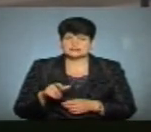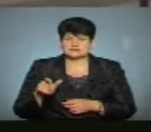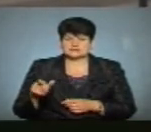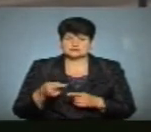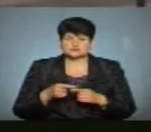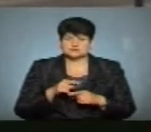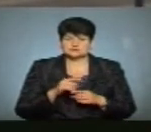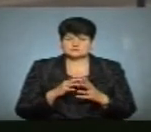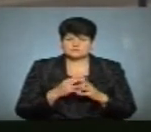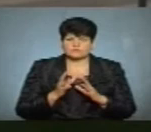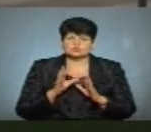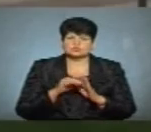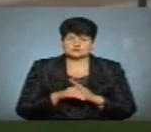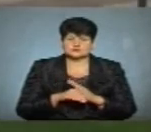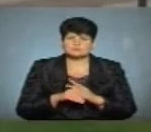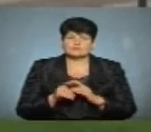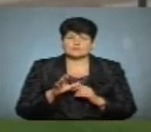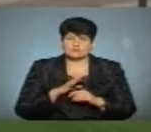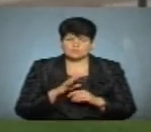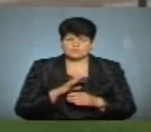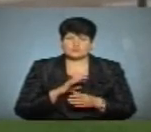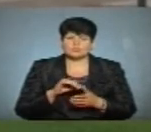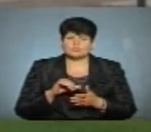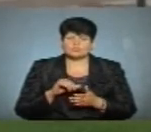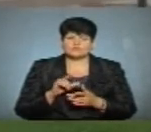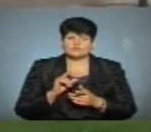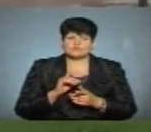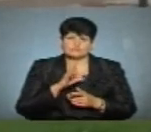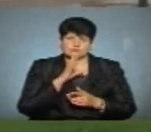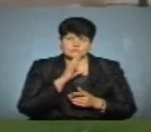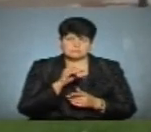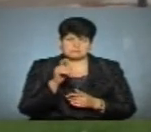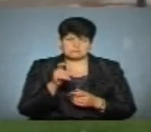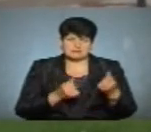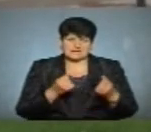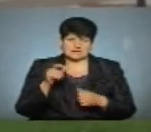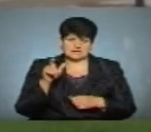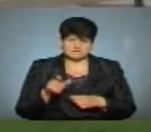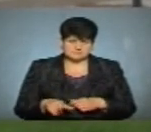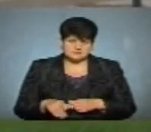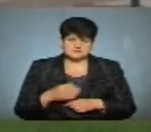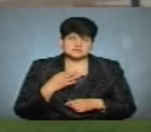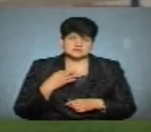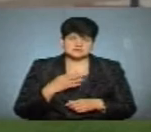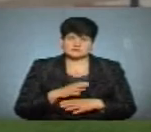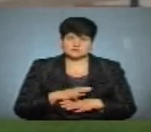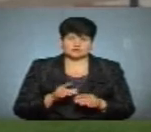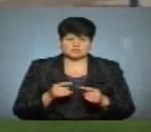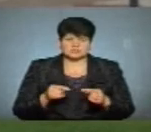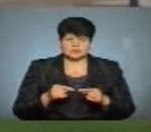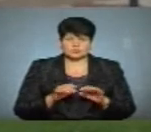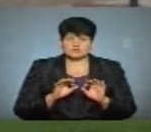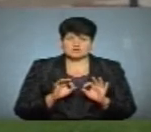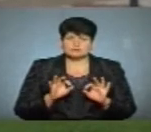даного села, і в тому числі був перевізник. Ми обговорили питання, чому не виїжджає на маршрут. Не було конкретного пояснення. Пояснення в